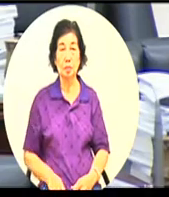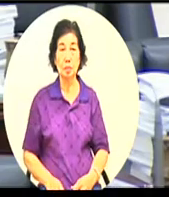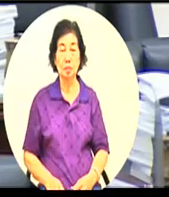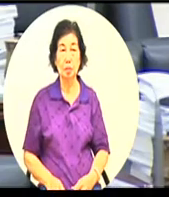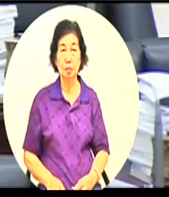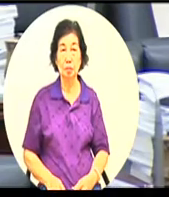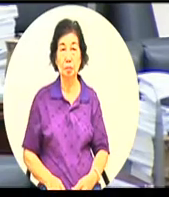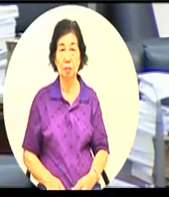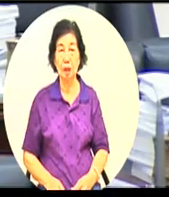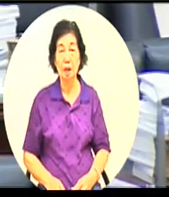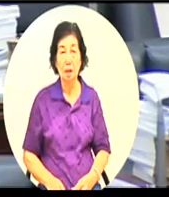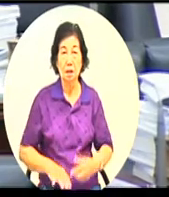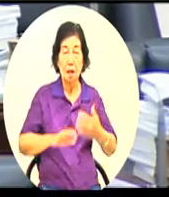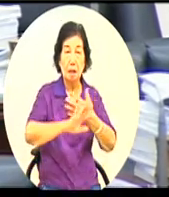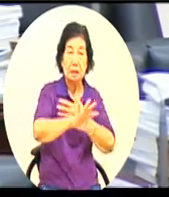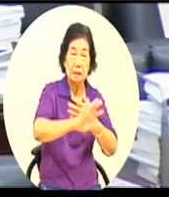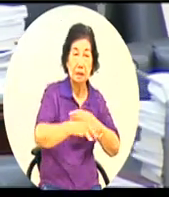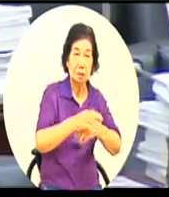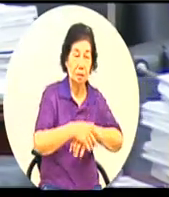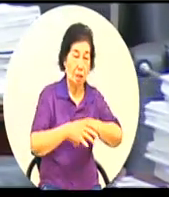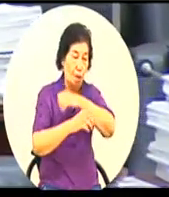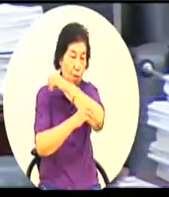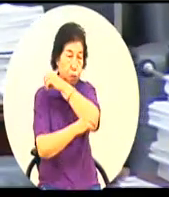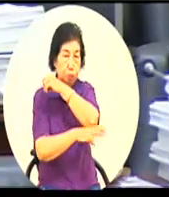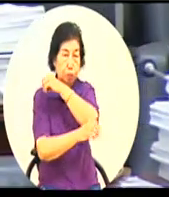二氧化碳排放量